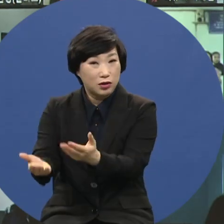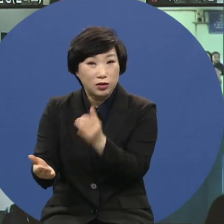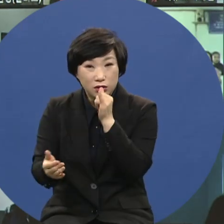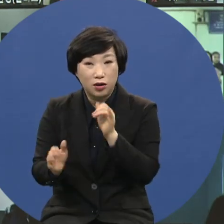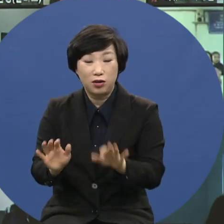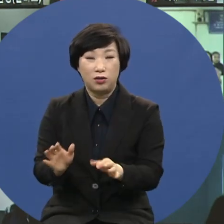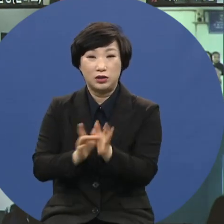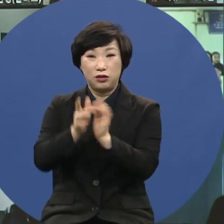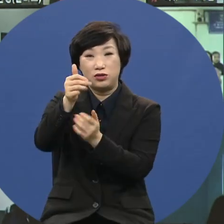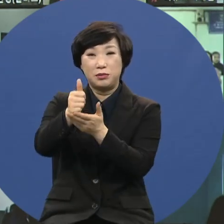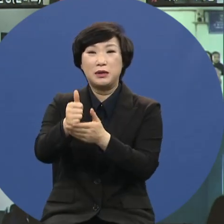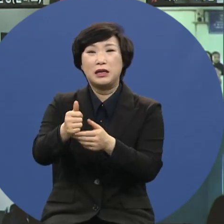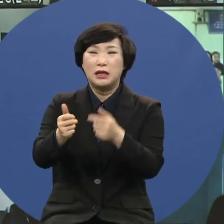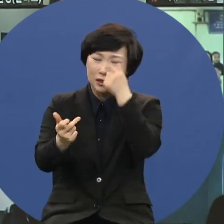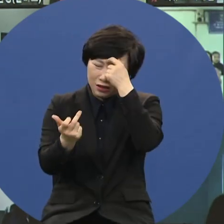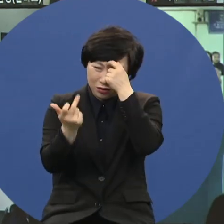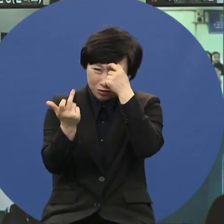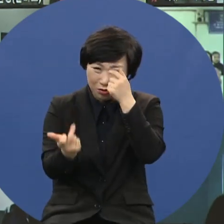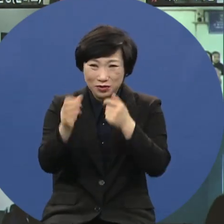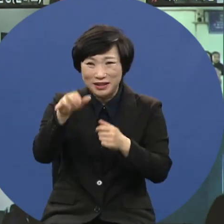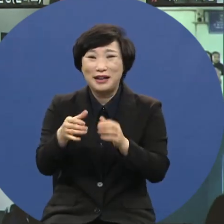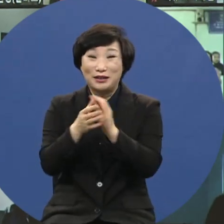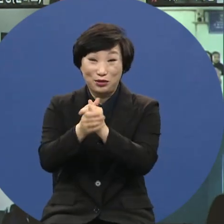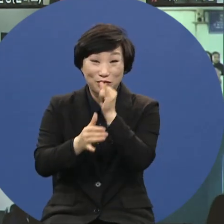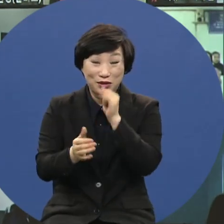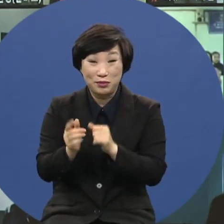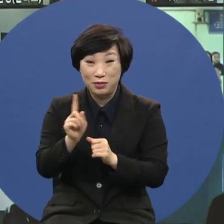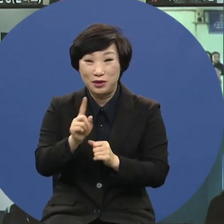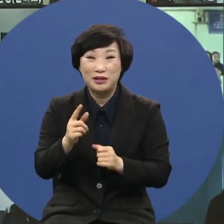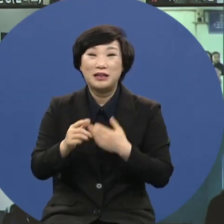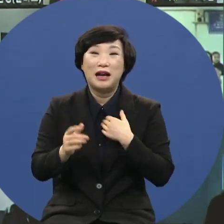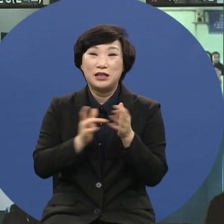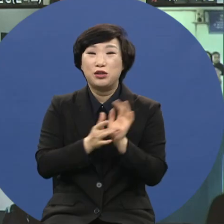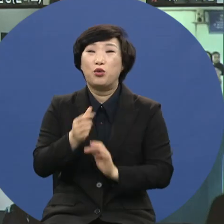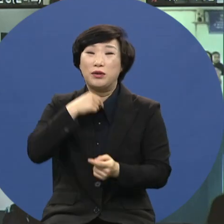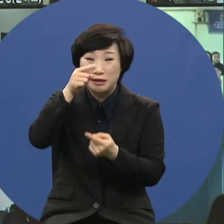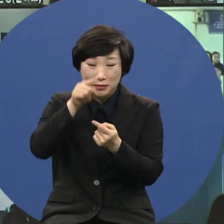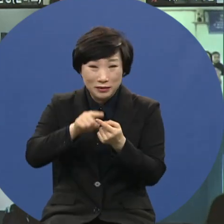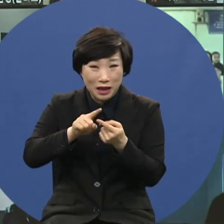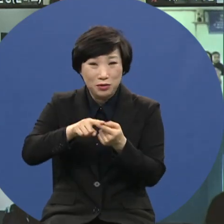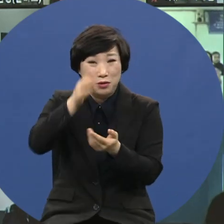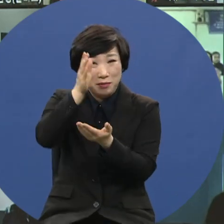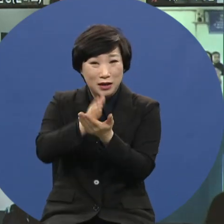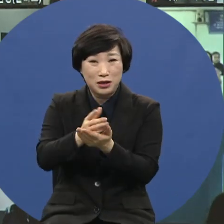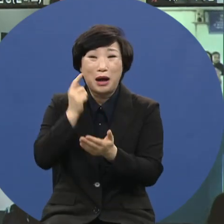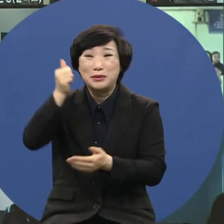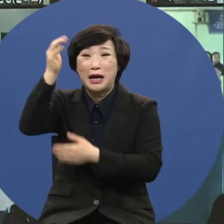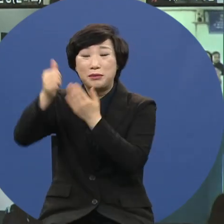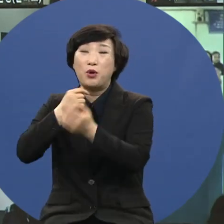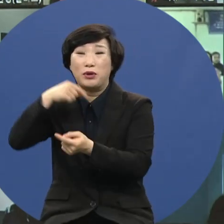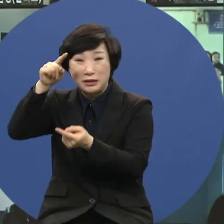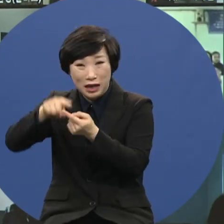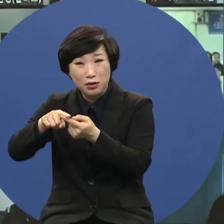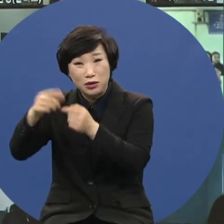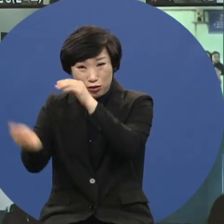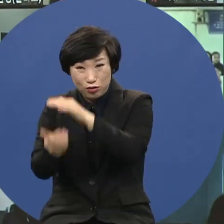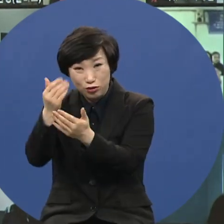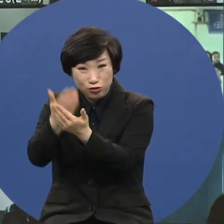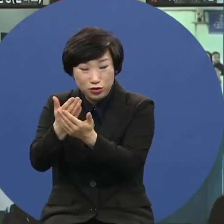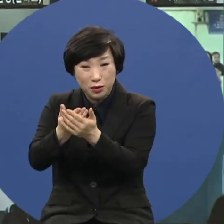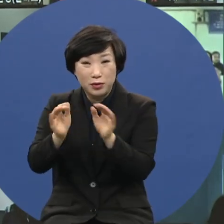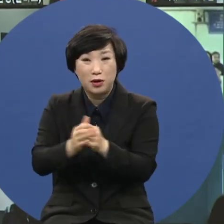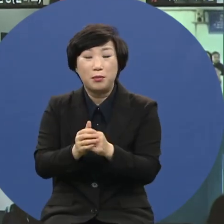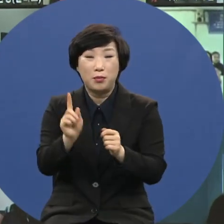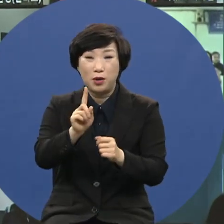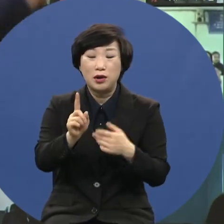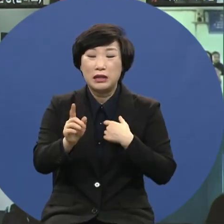내 원대로 마옵시고 아버지 원대로 되기를, 이게 무슨 말이야? 내 뜻대로 마옵시고 아버지가 정한